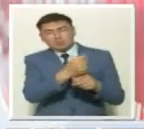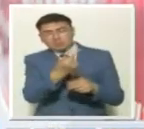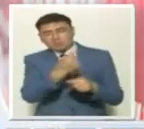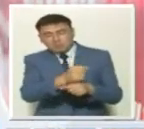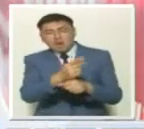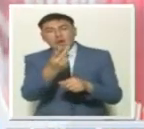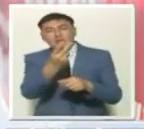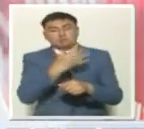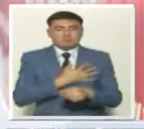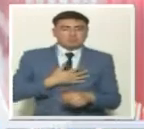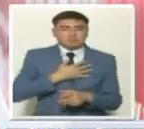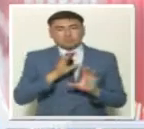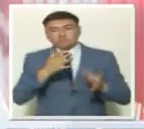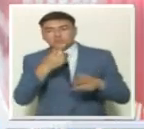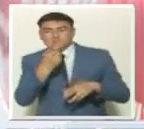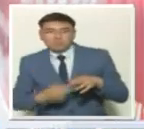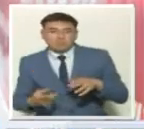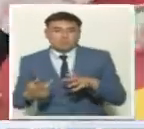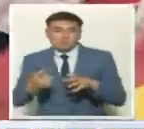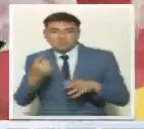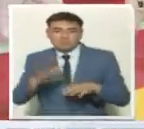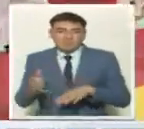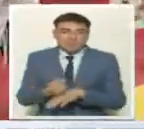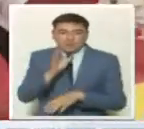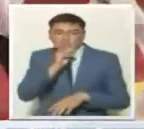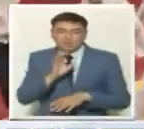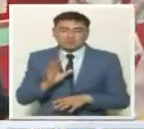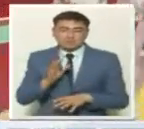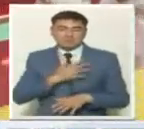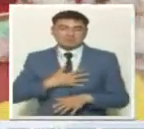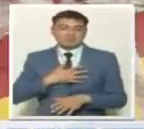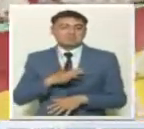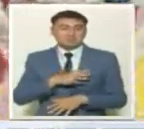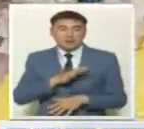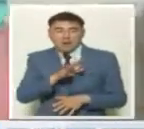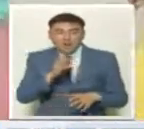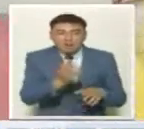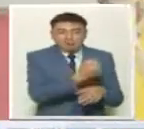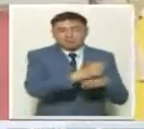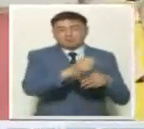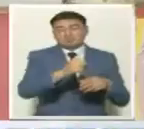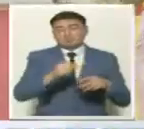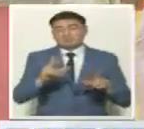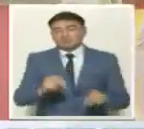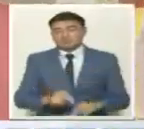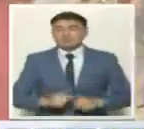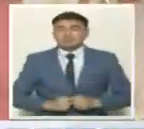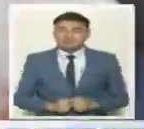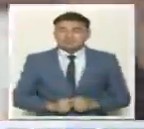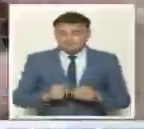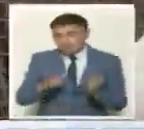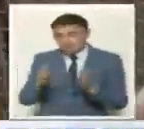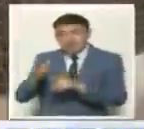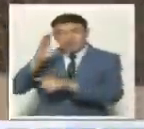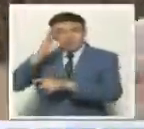смогу стать чемпионкой, но все сложилось удачно. Амир Баужан начал заниматься карате 4 года назад. Он уже побеждал в